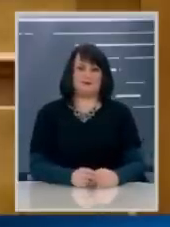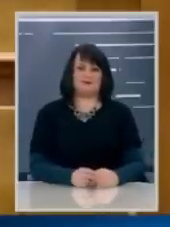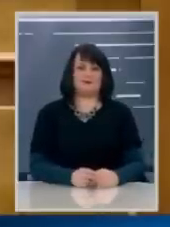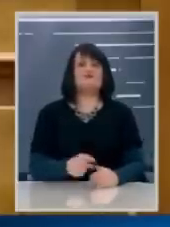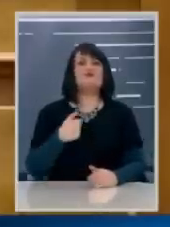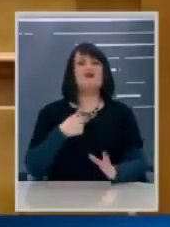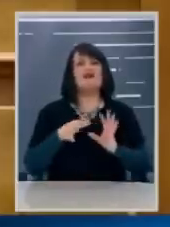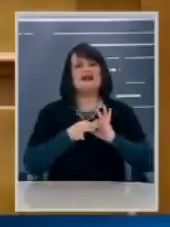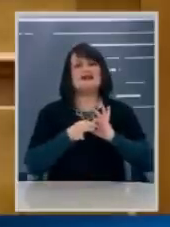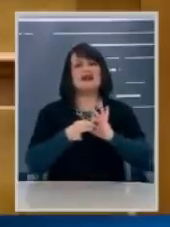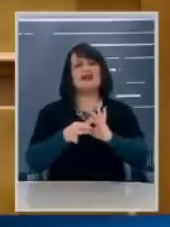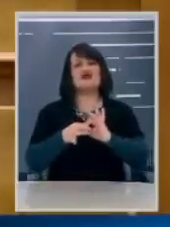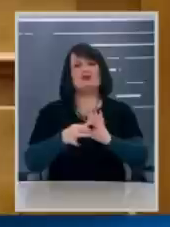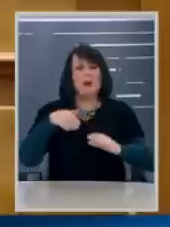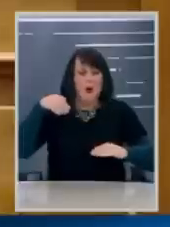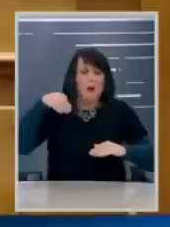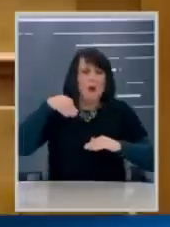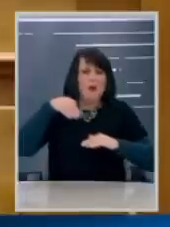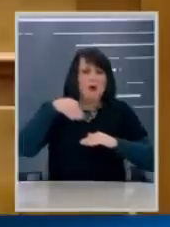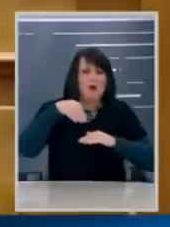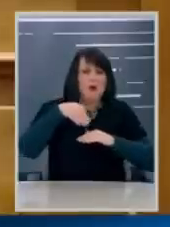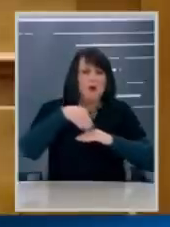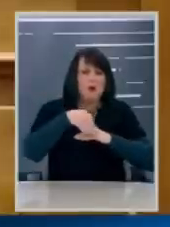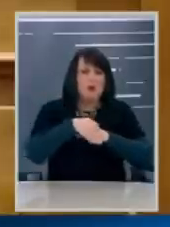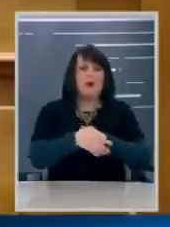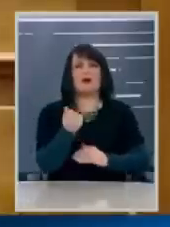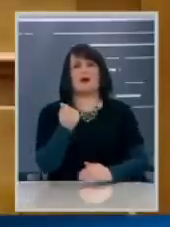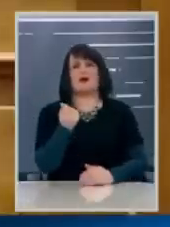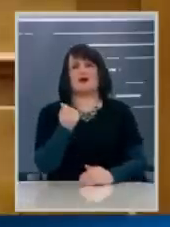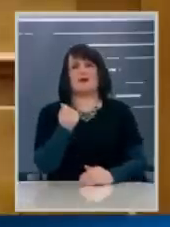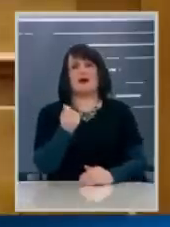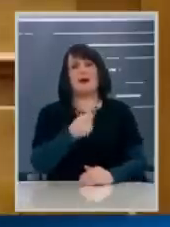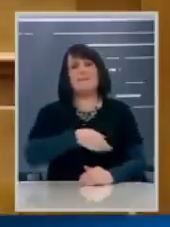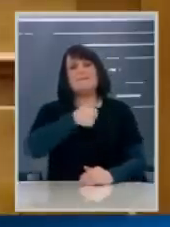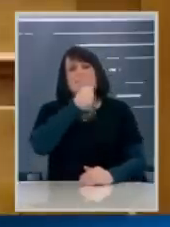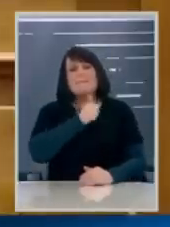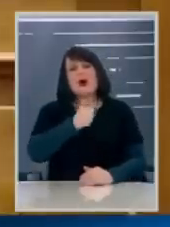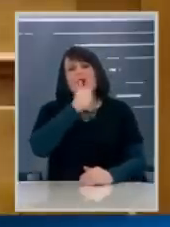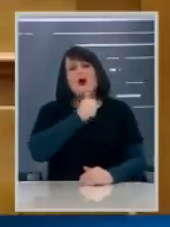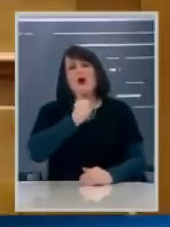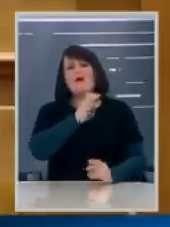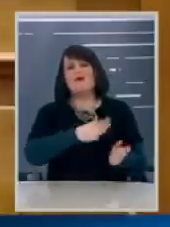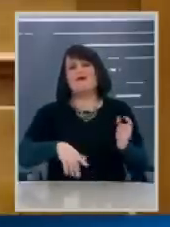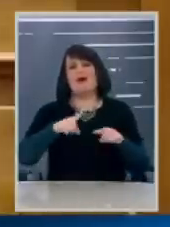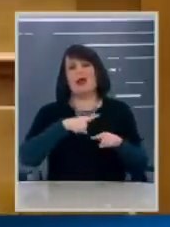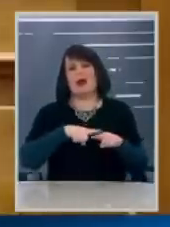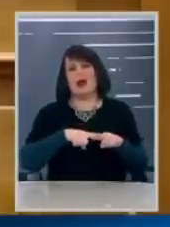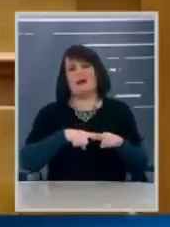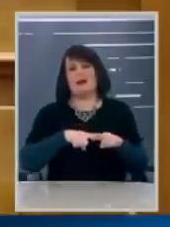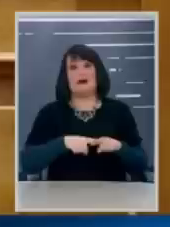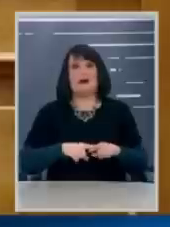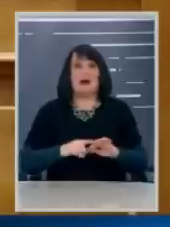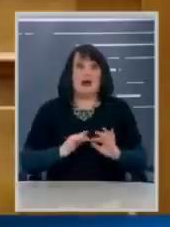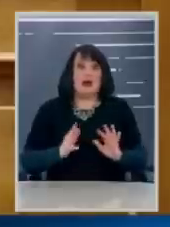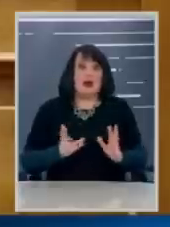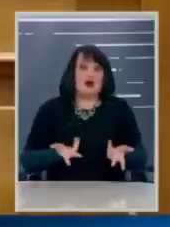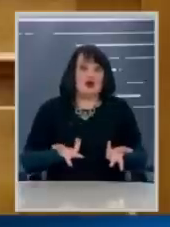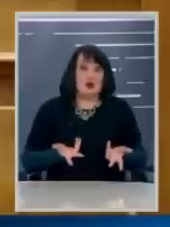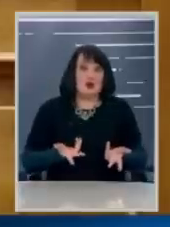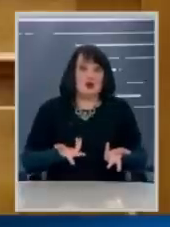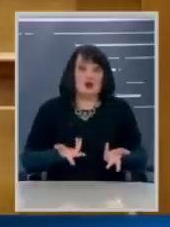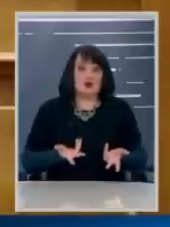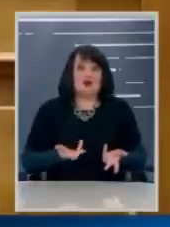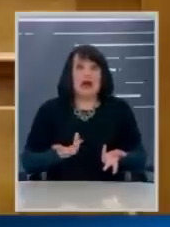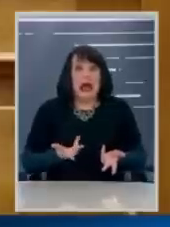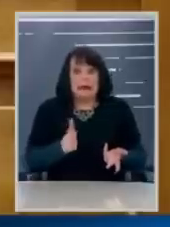την κατρακύλα την οικονομική από την οποία βασανίζεται η χώρα. Εκτός αν θέλετε, αν έχουμε πλέον συνηθίσει